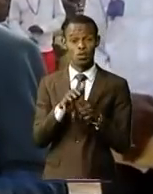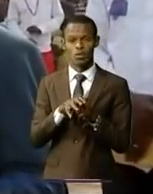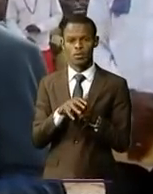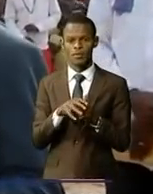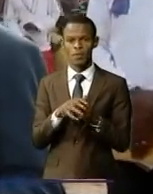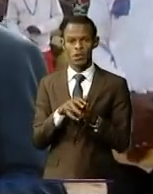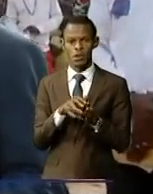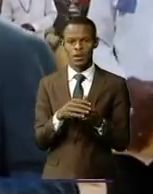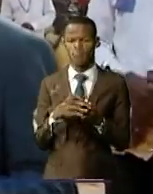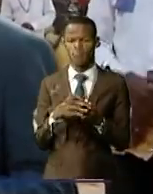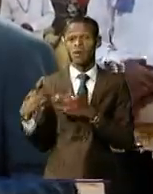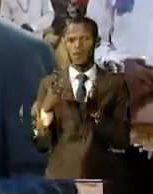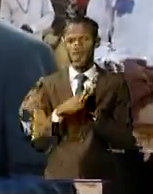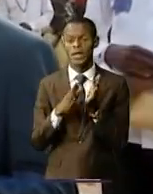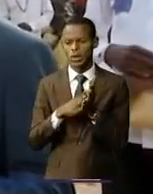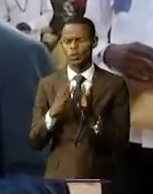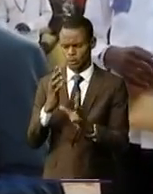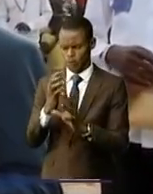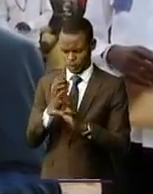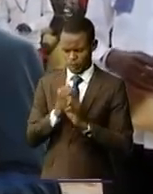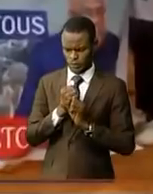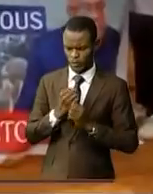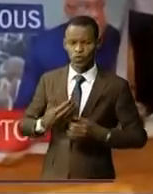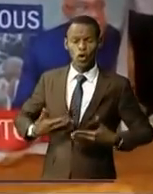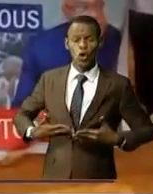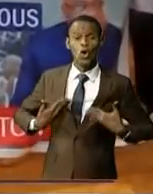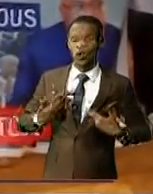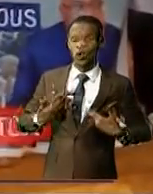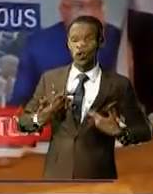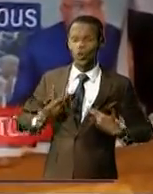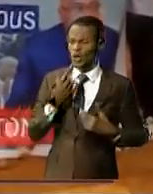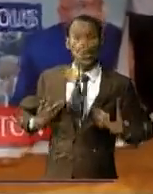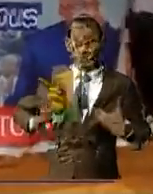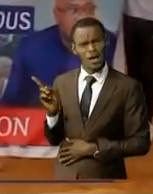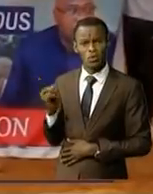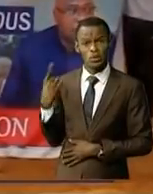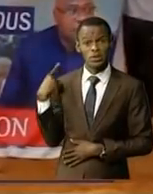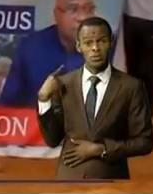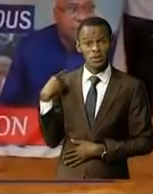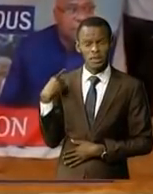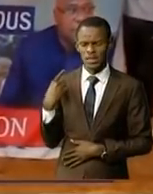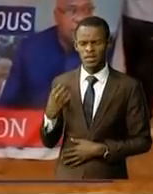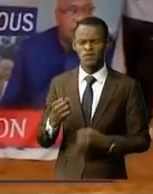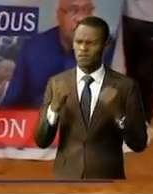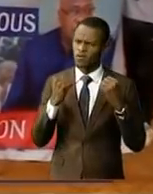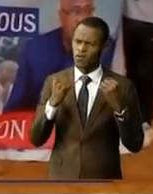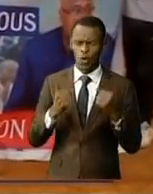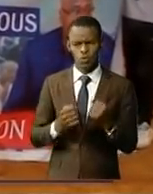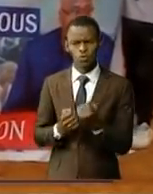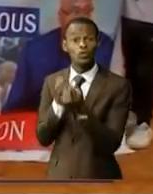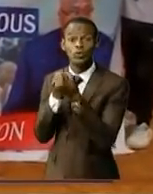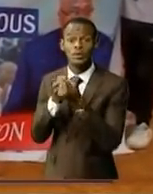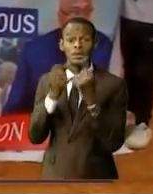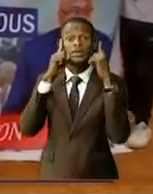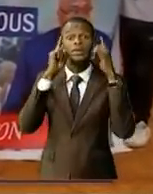reconnu la grandeur de l'État qu'incarne l'honorable Philippe Mayonde, ce qui permet l'éducation pour tous, telle que souhaite en province